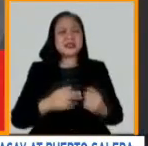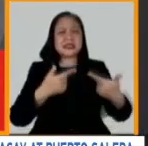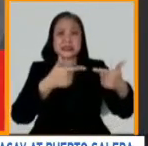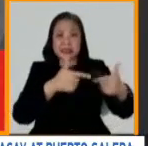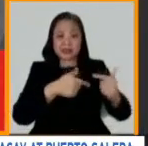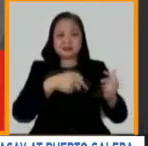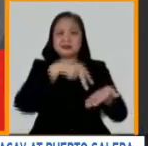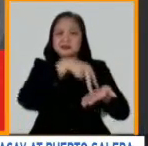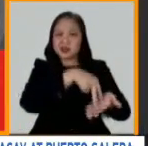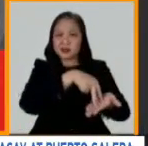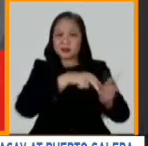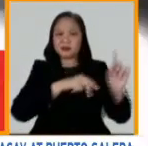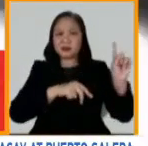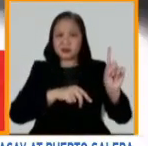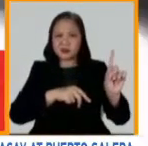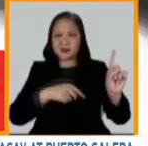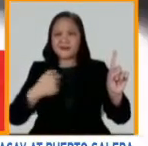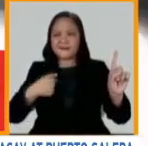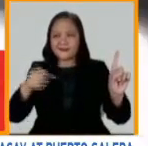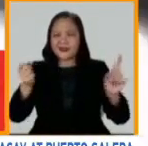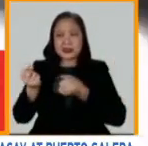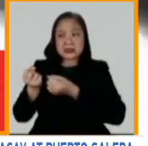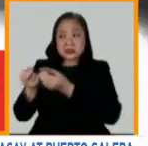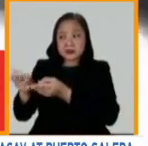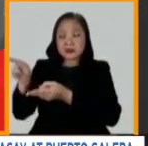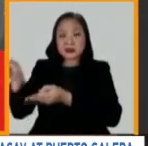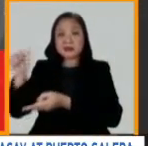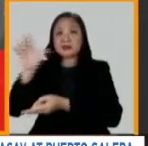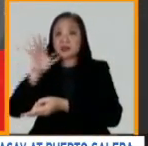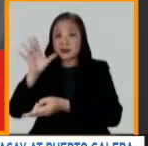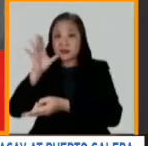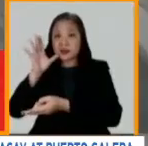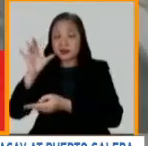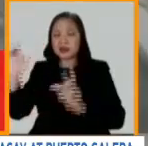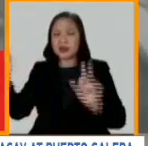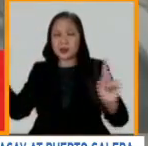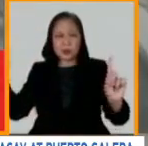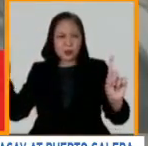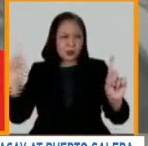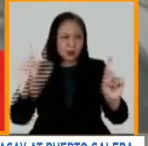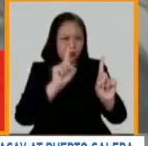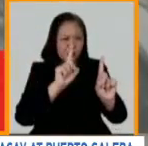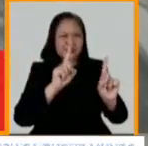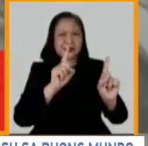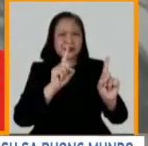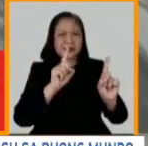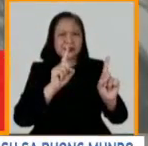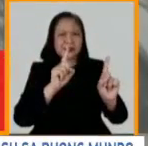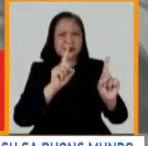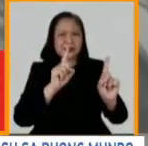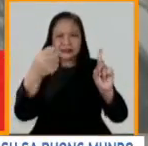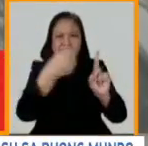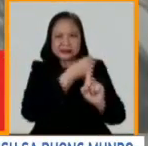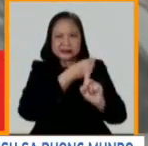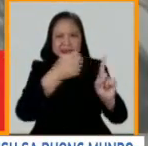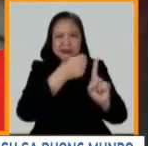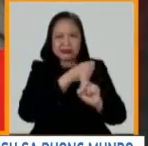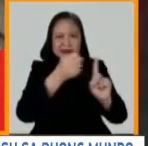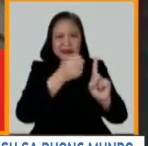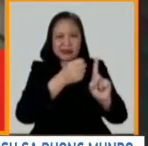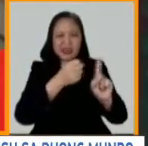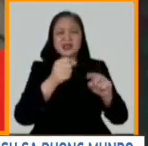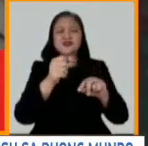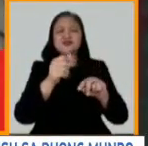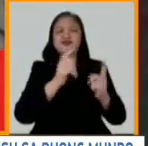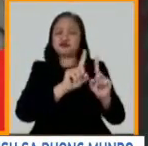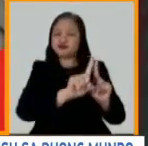ang kinakasama ng kanyang ina at bigla na lang nitong pinagsusuntok ang biktima bago dahan-dahang naglakad palayo ang suspect.